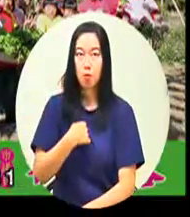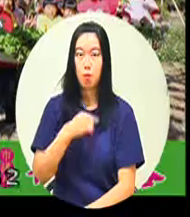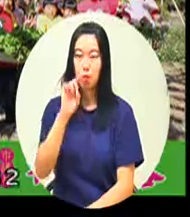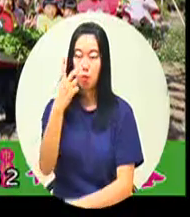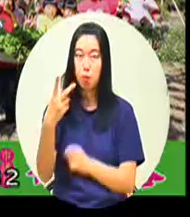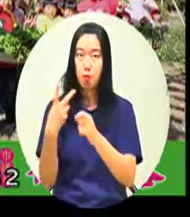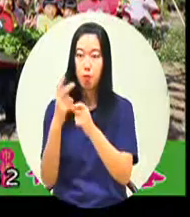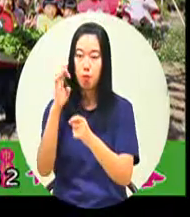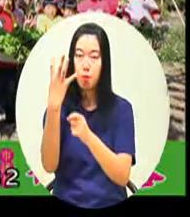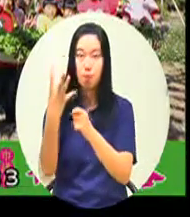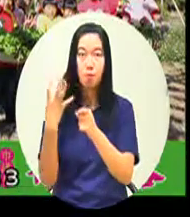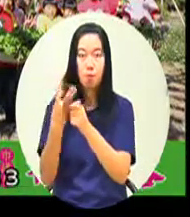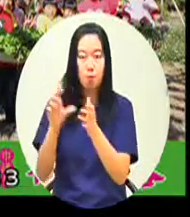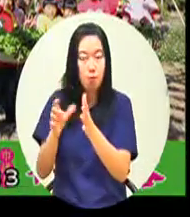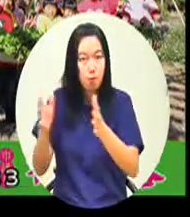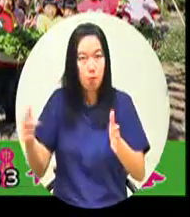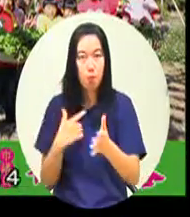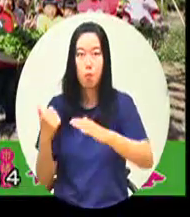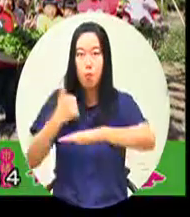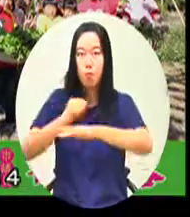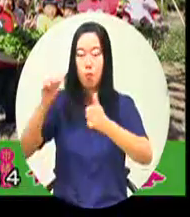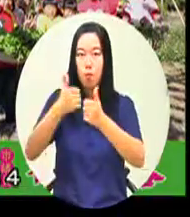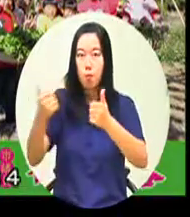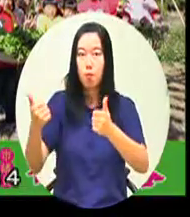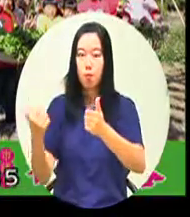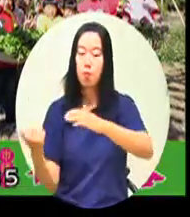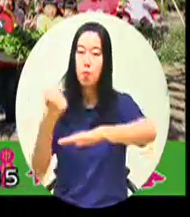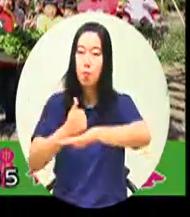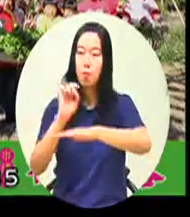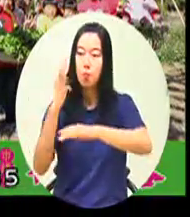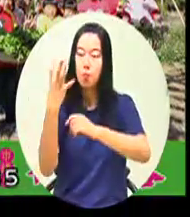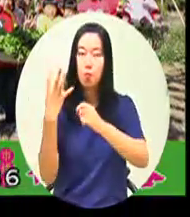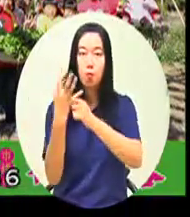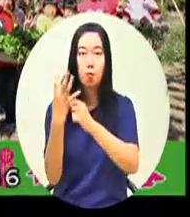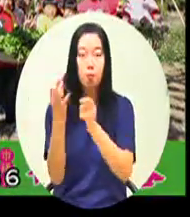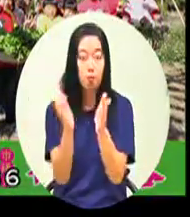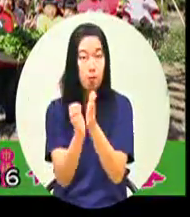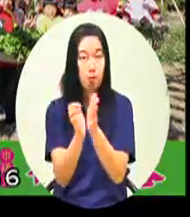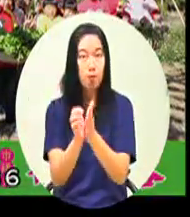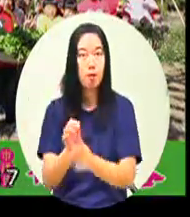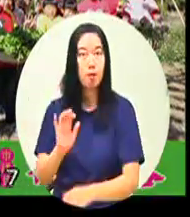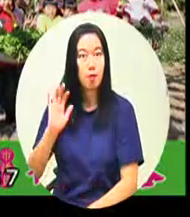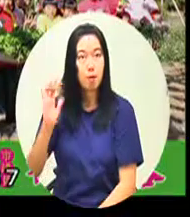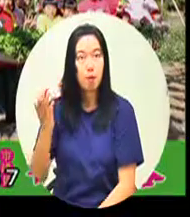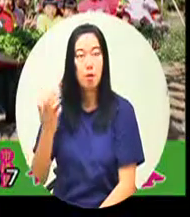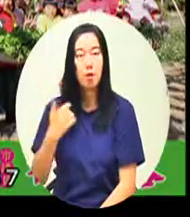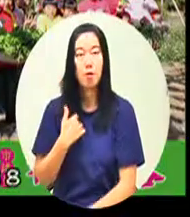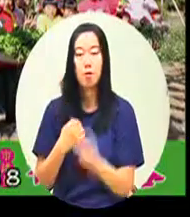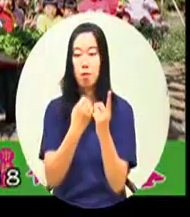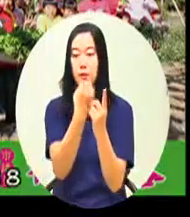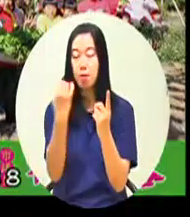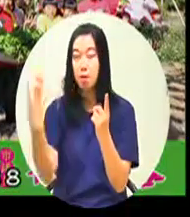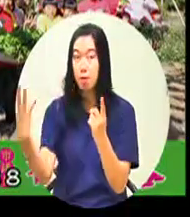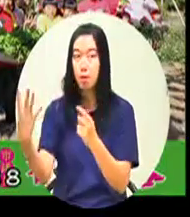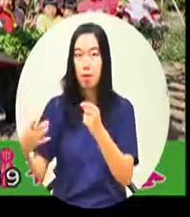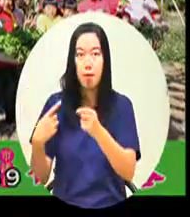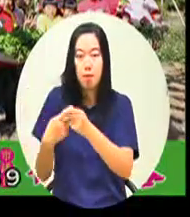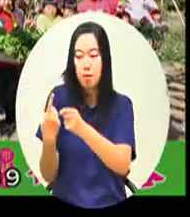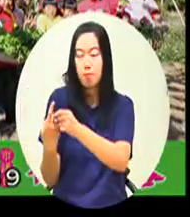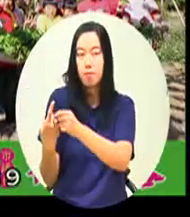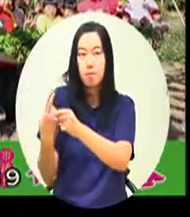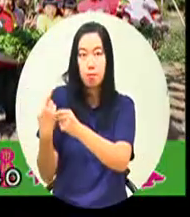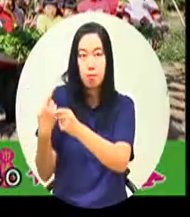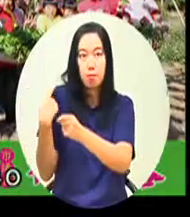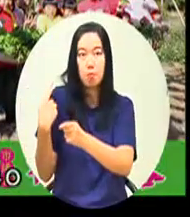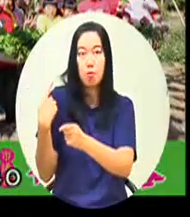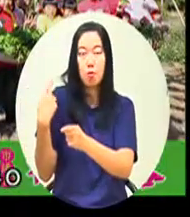来十四年来了，我当了议员也第十四快接近十四年了哈。但是在104年去年通